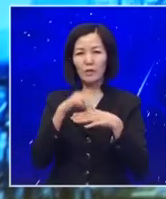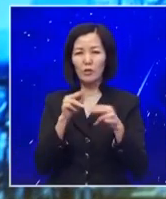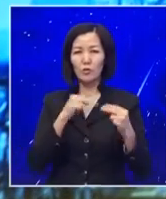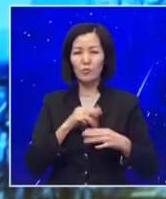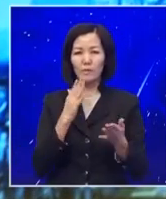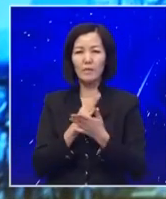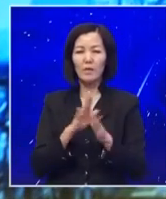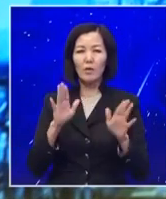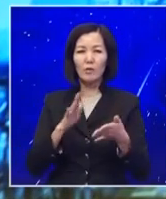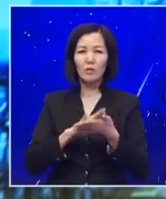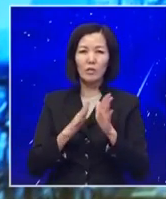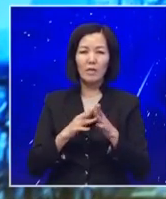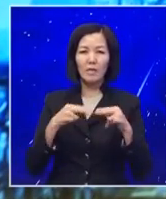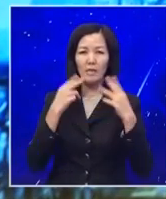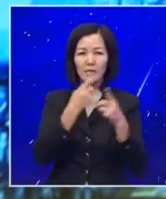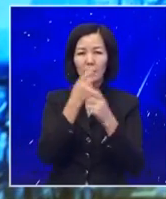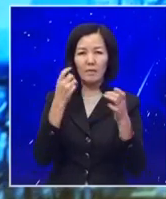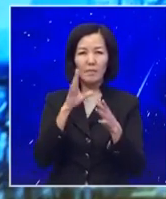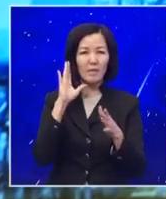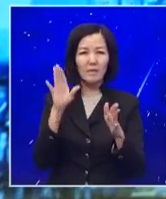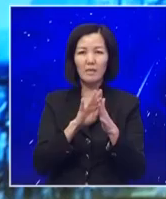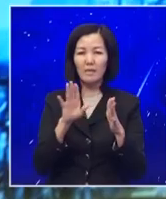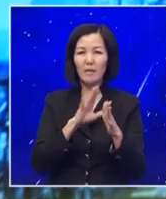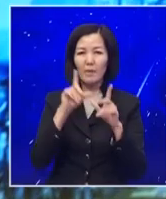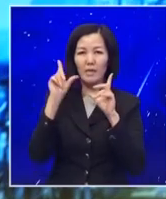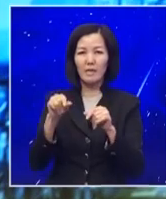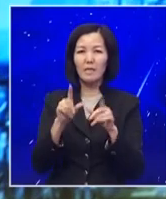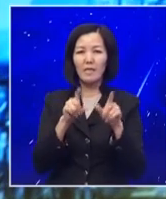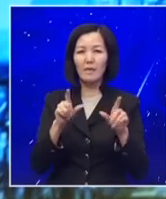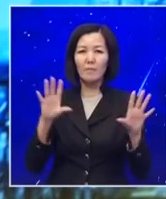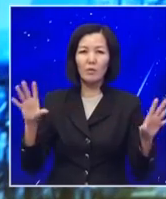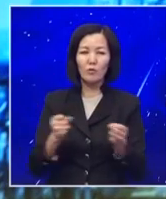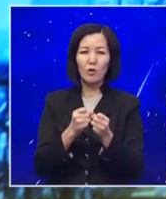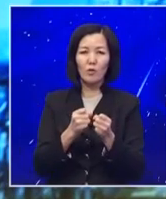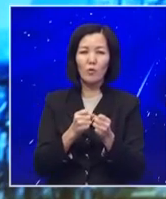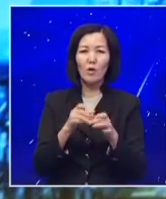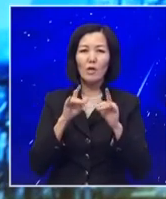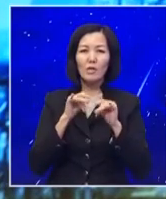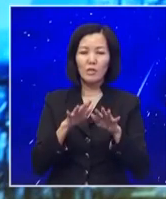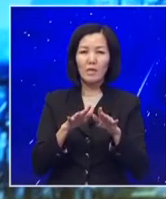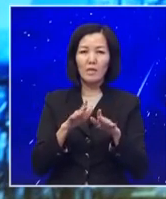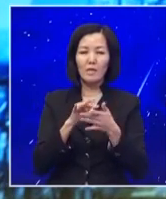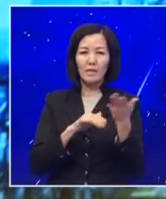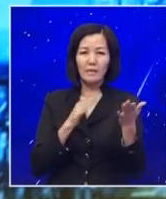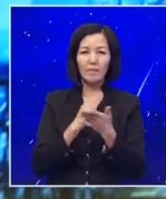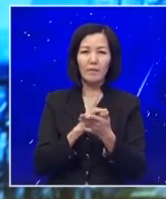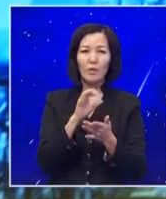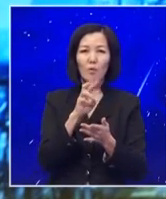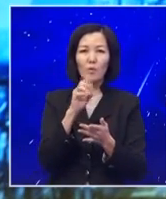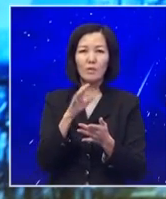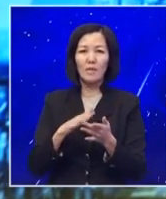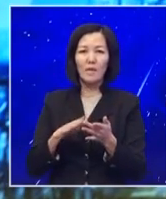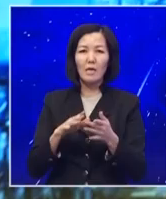жағдайлар департаментінің ескертпелерін қаперге алмай жолға шығып кеткендерді құтқарумен әлек. Демалыс күндерінде Көксай шатқалында